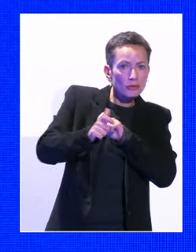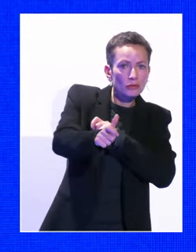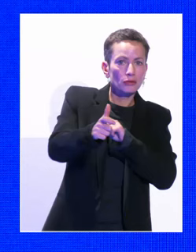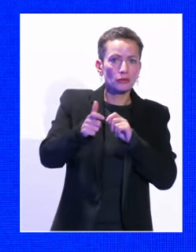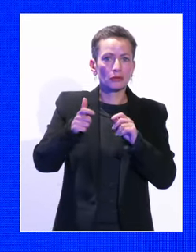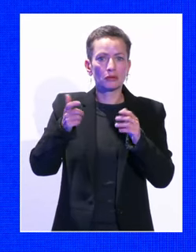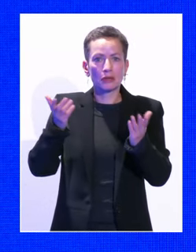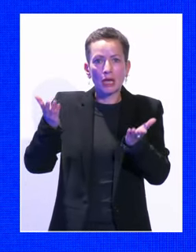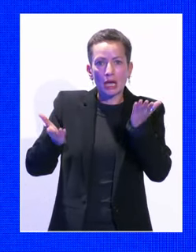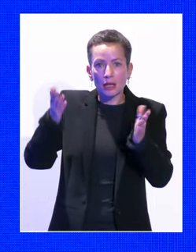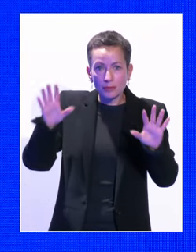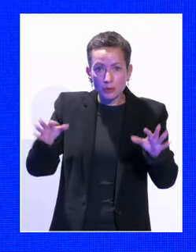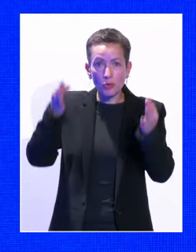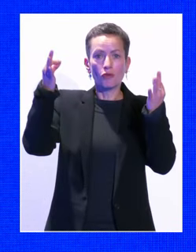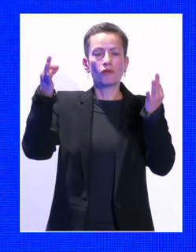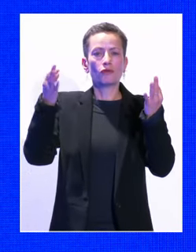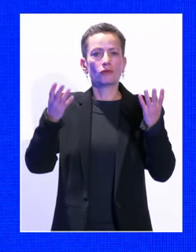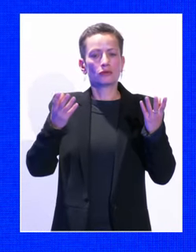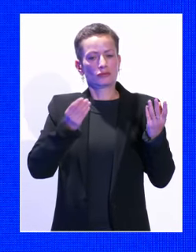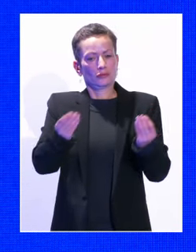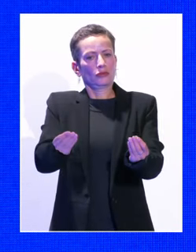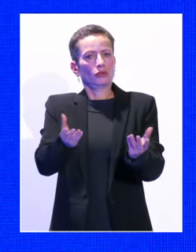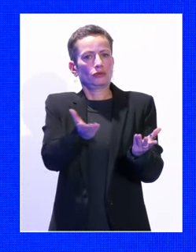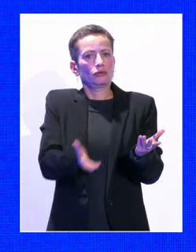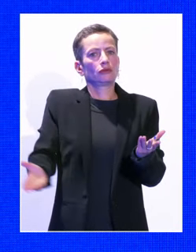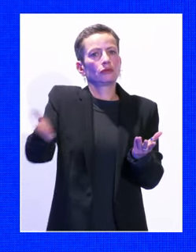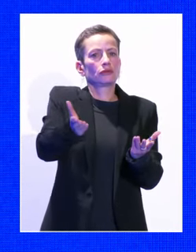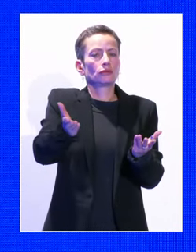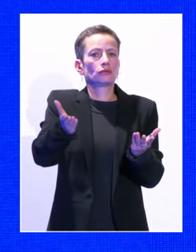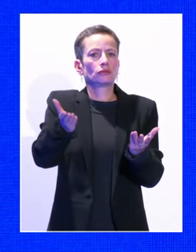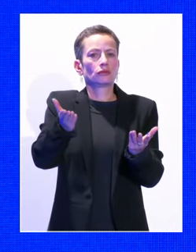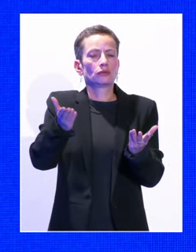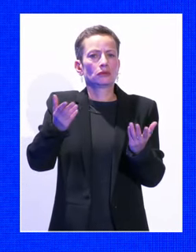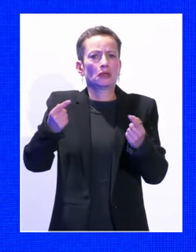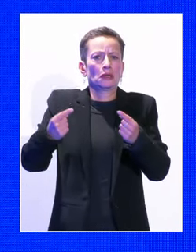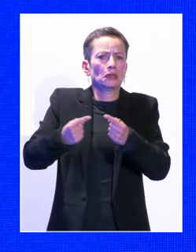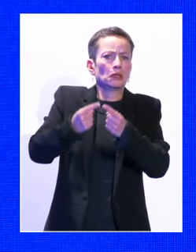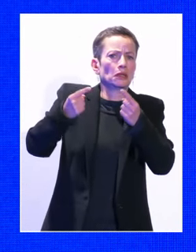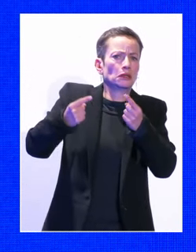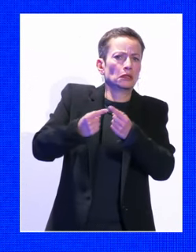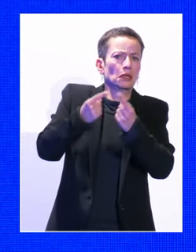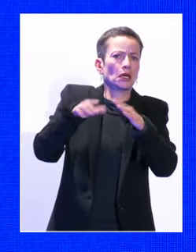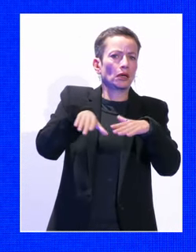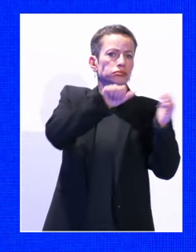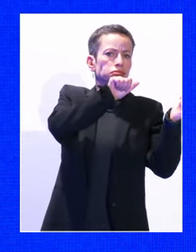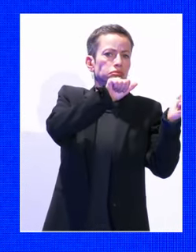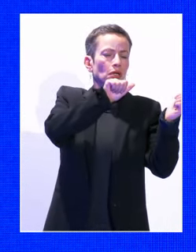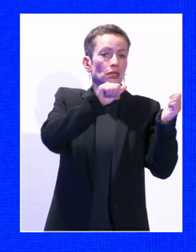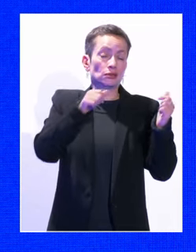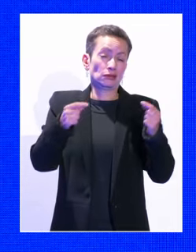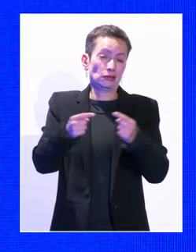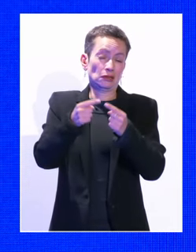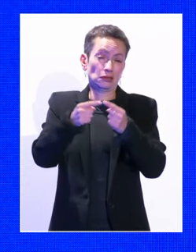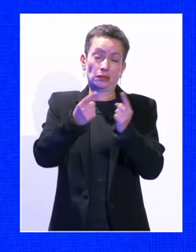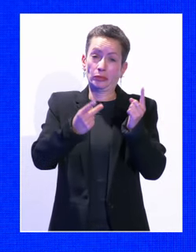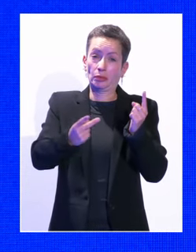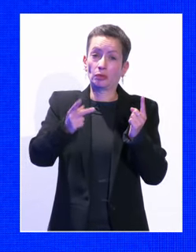qui puissent permettre de sortir des affrontements de plus en plus